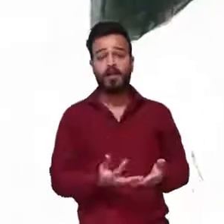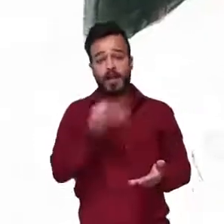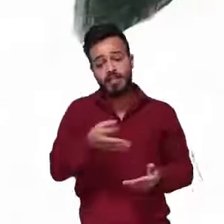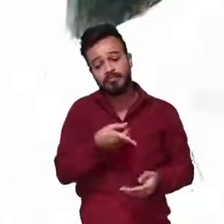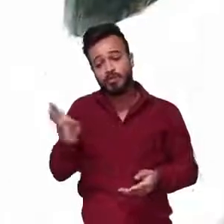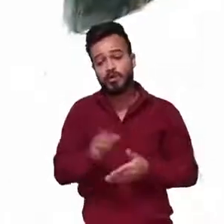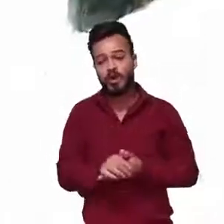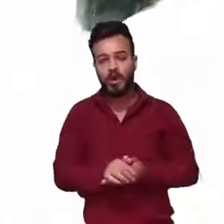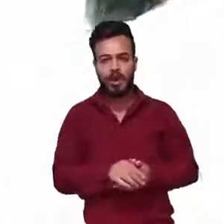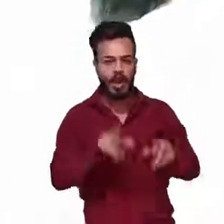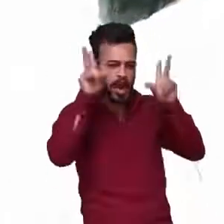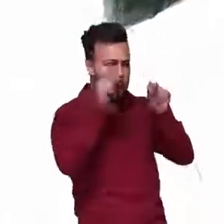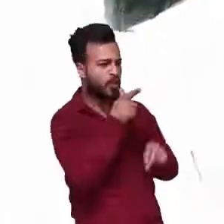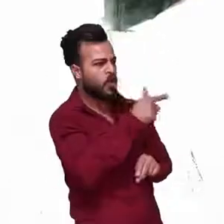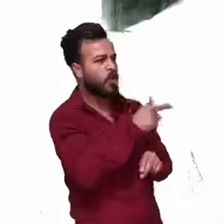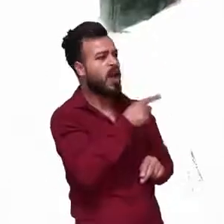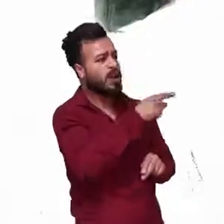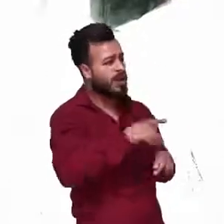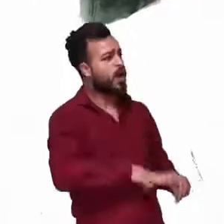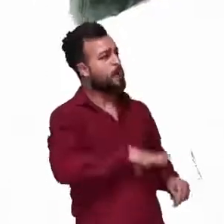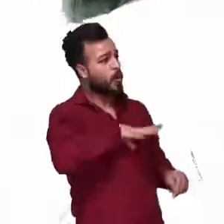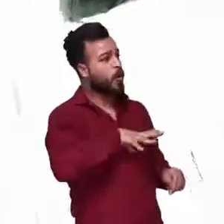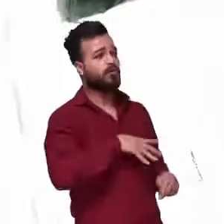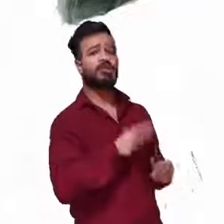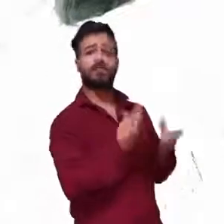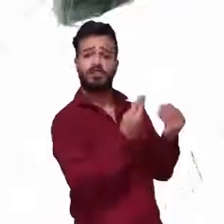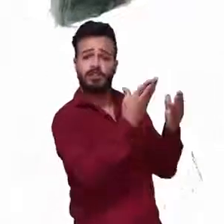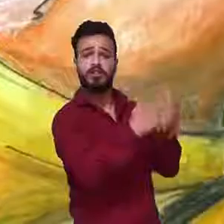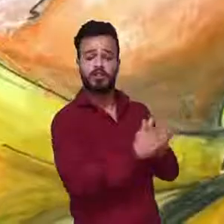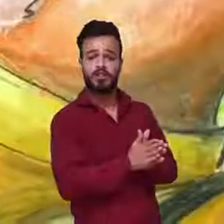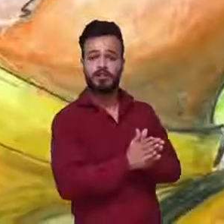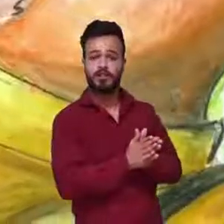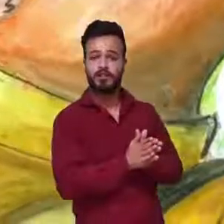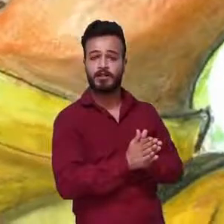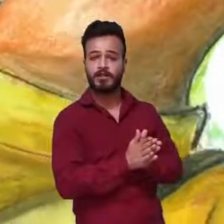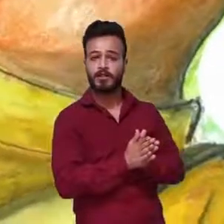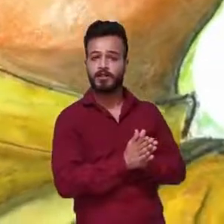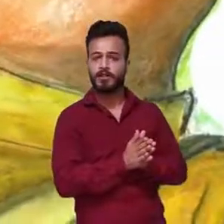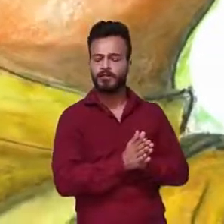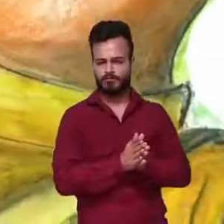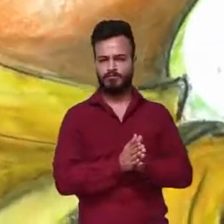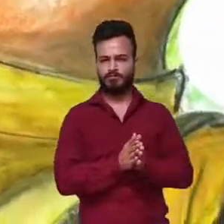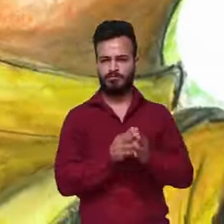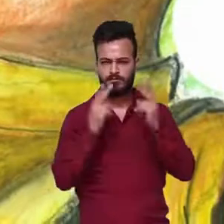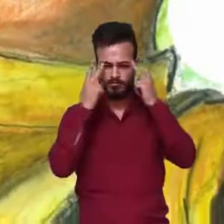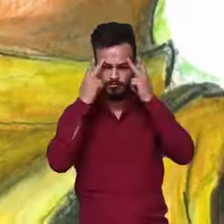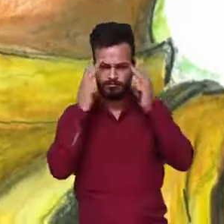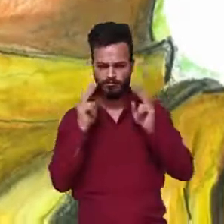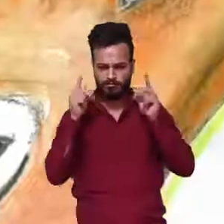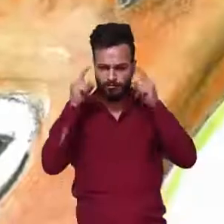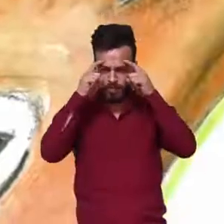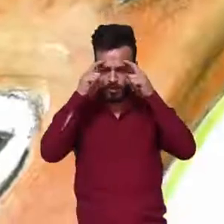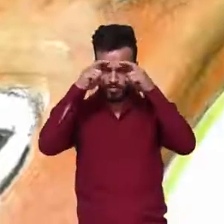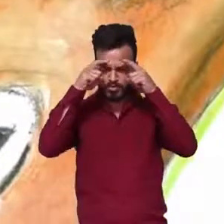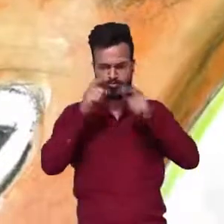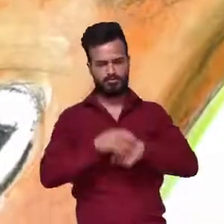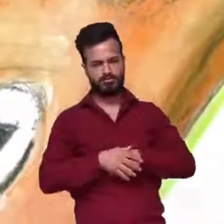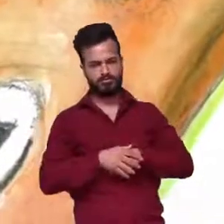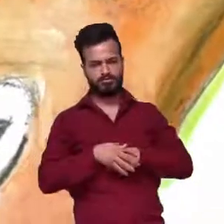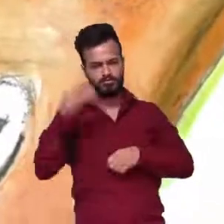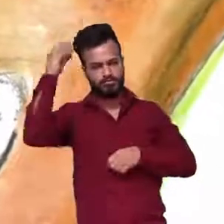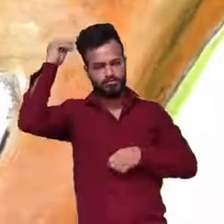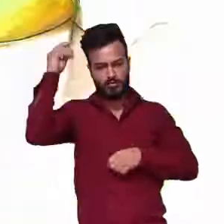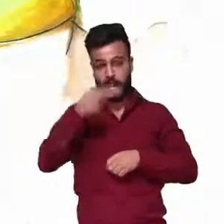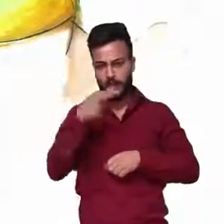بالطبع مخيف جدا، قال الأرنب الصغير، ثم عقد حاجبيه وسط جبينه ونكش